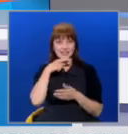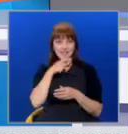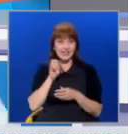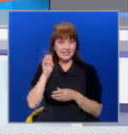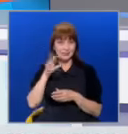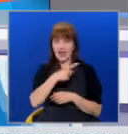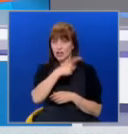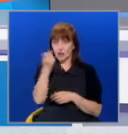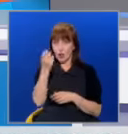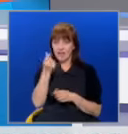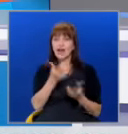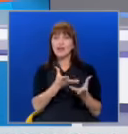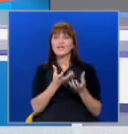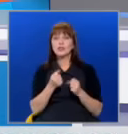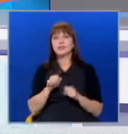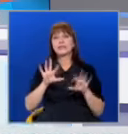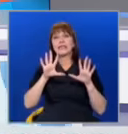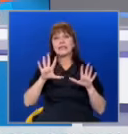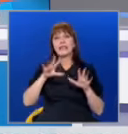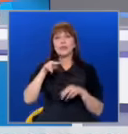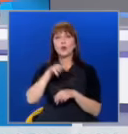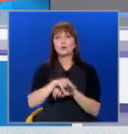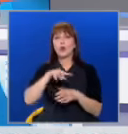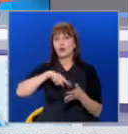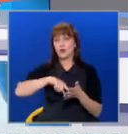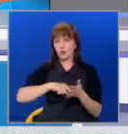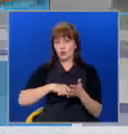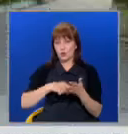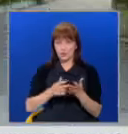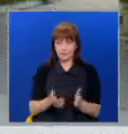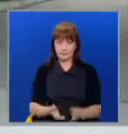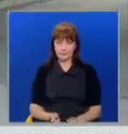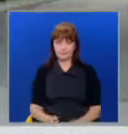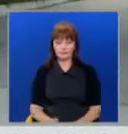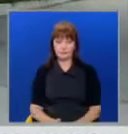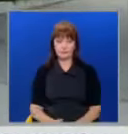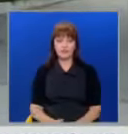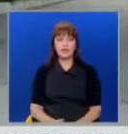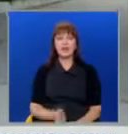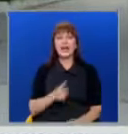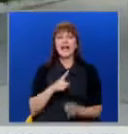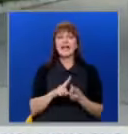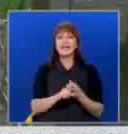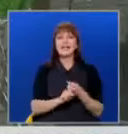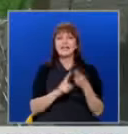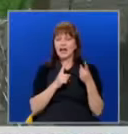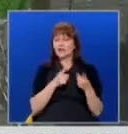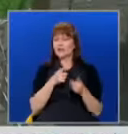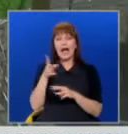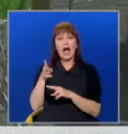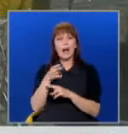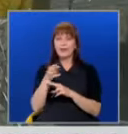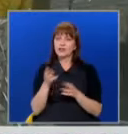100 лева, отнемат се и 10 контролни точки. Тереза Кънчева разказва. За Кристиан модернизираните камери